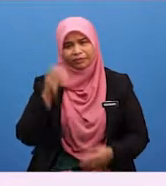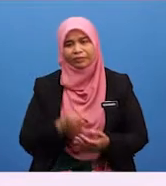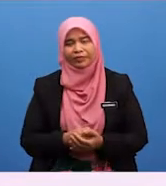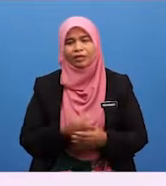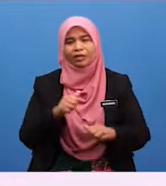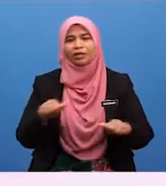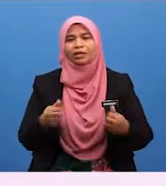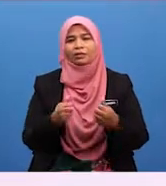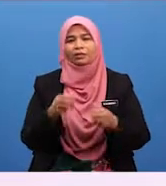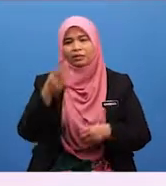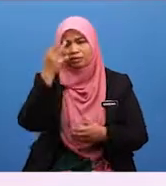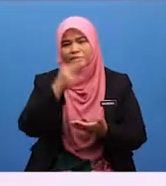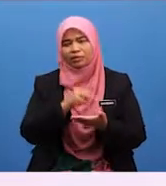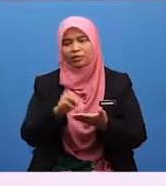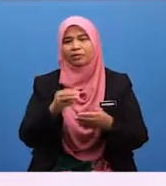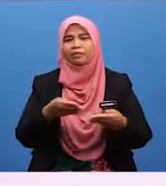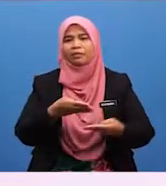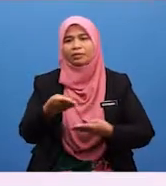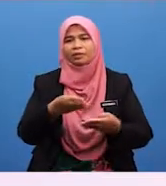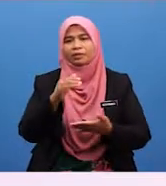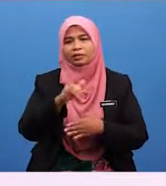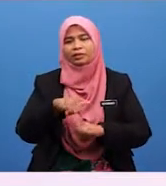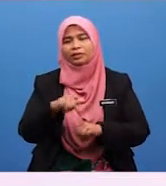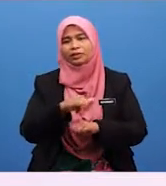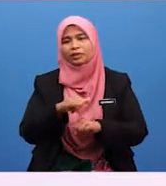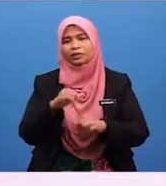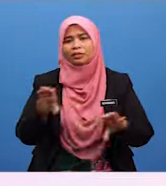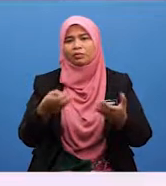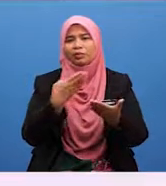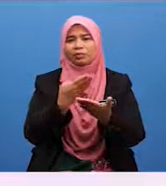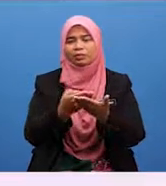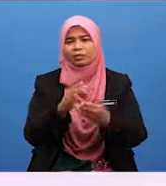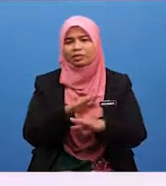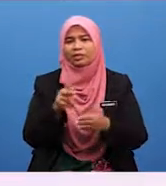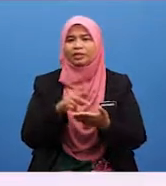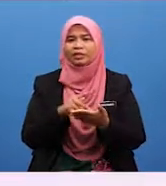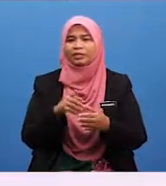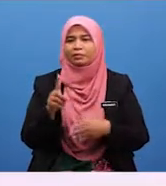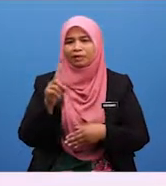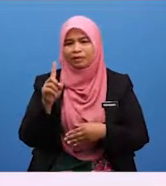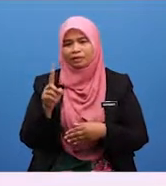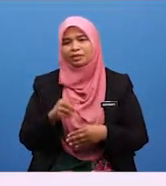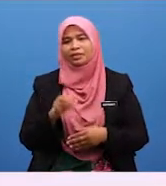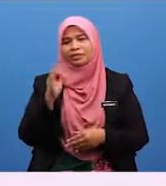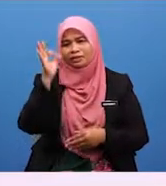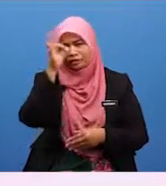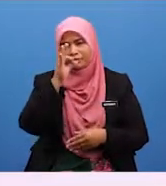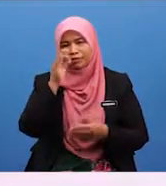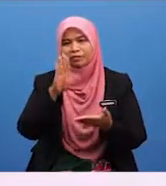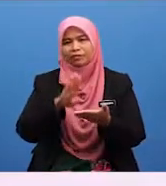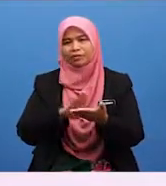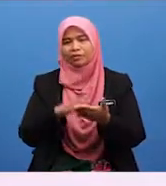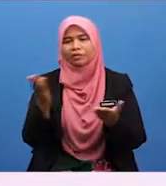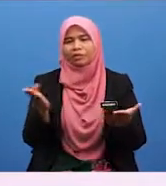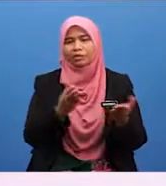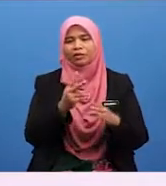Amalan mulia balasannya syurga, berbuat baik tak kira di mana. Sifat buruk membawa